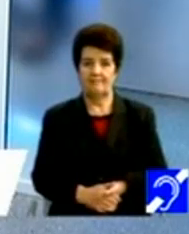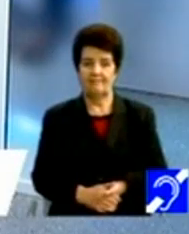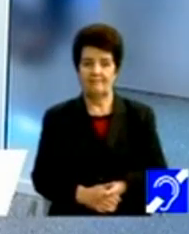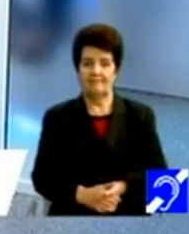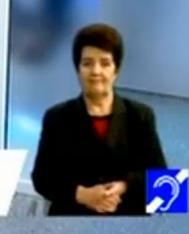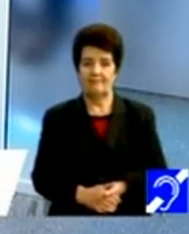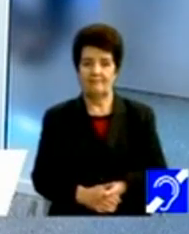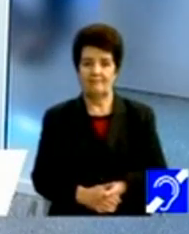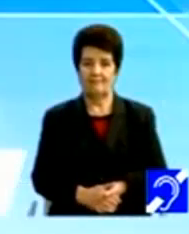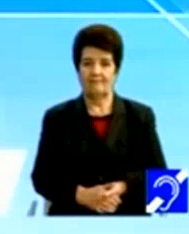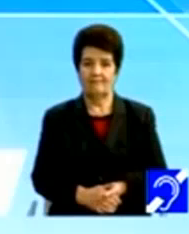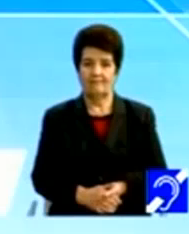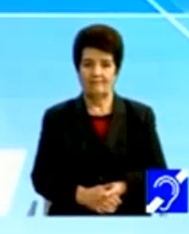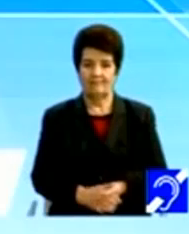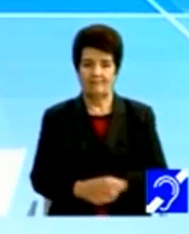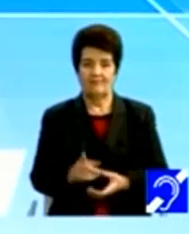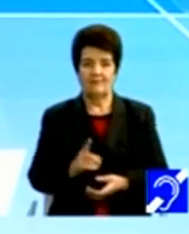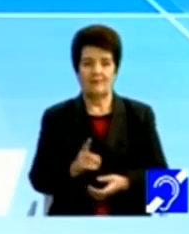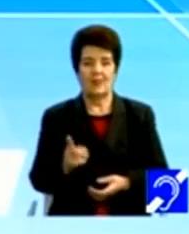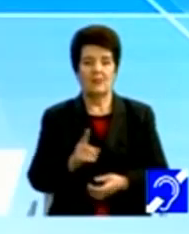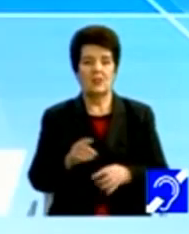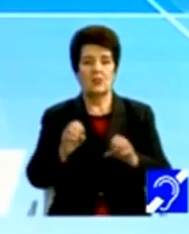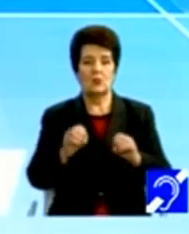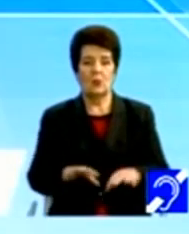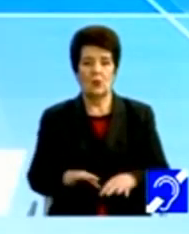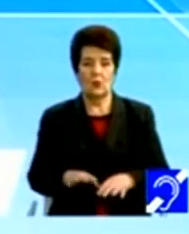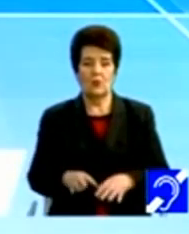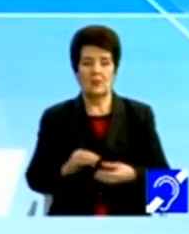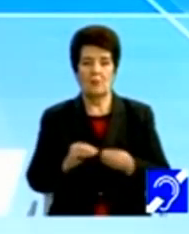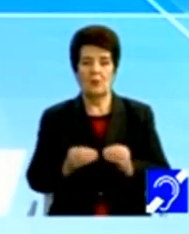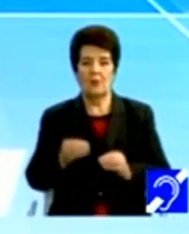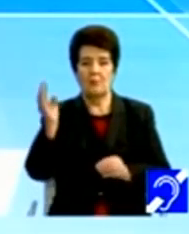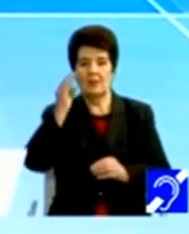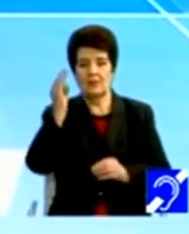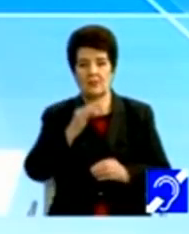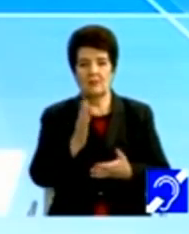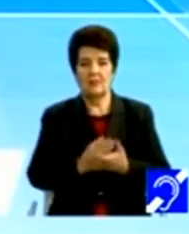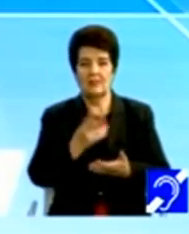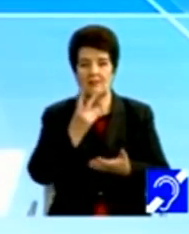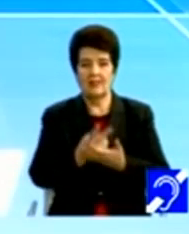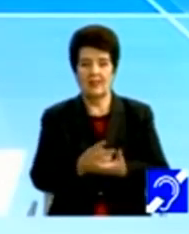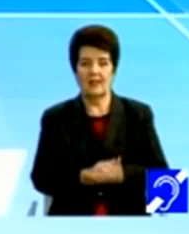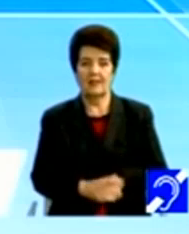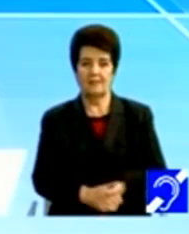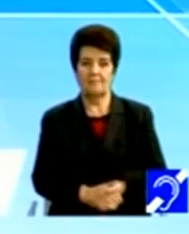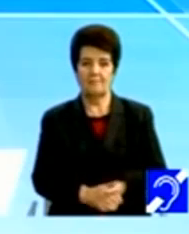Domnul Țicu? Ce soluții de reglementare a problemei transnistrene aveți în vedere?